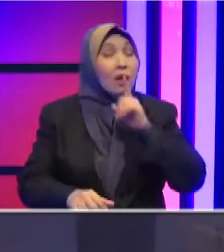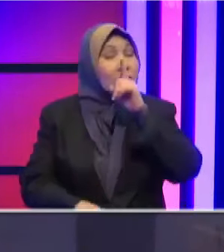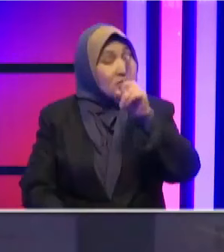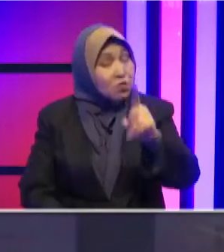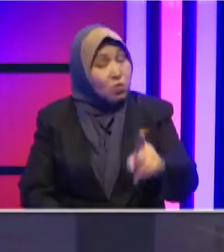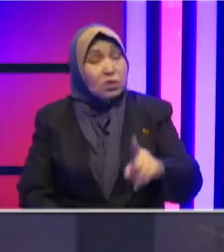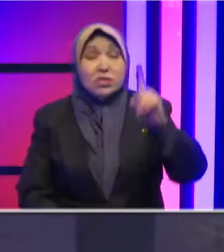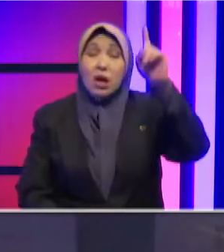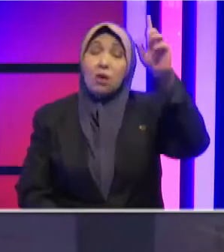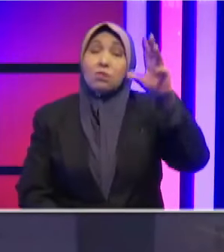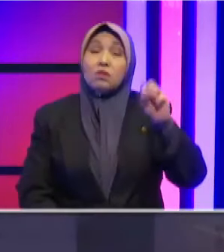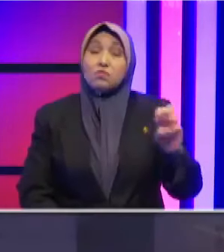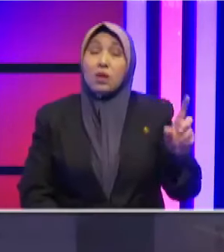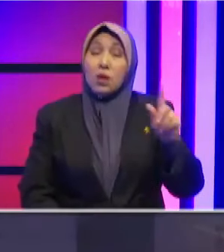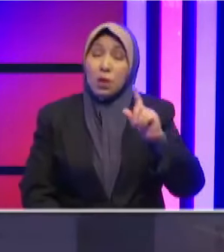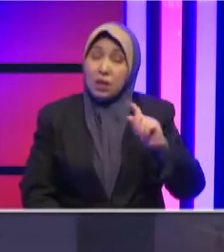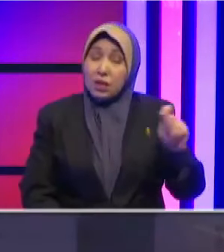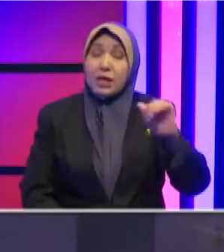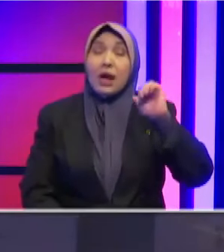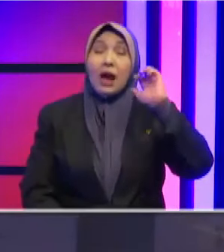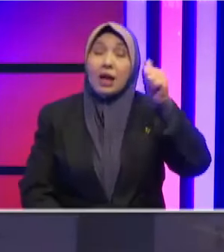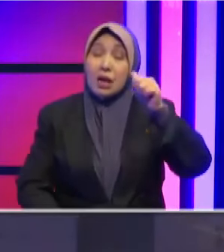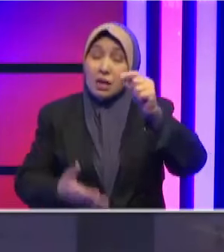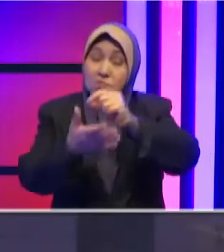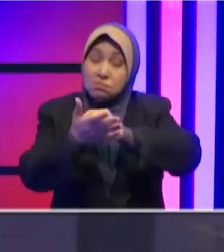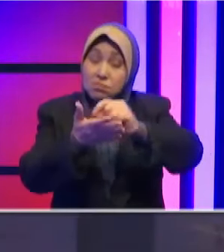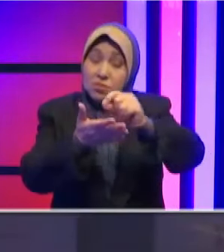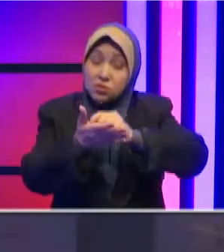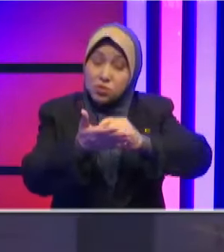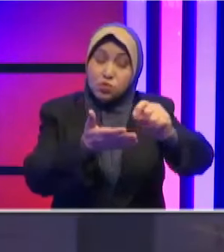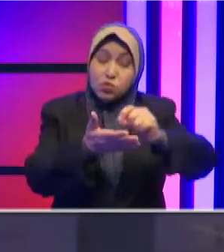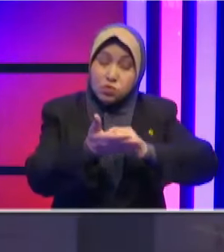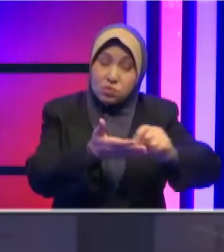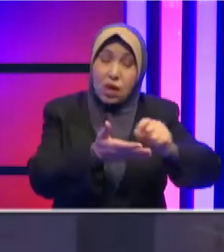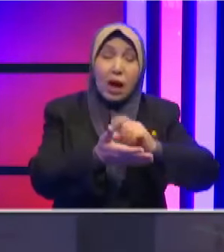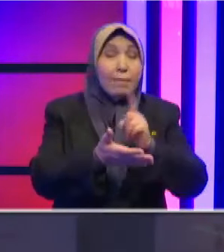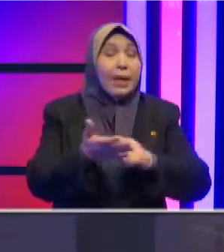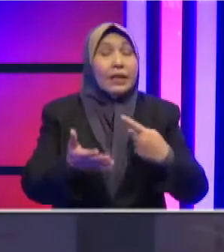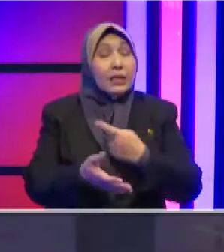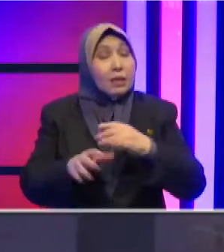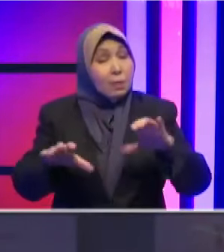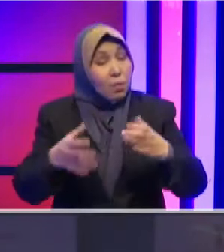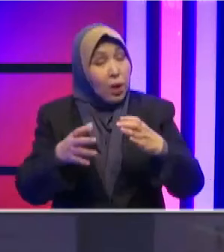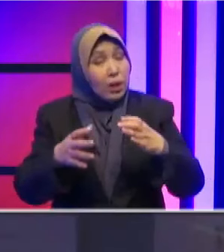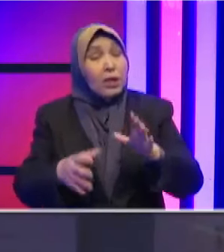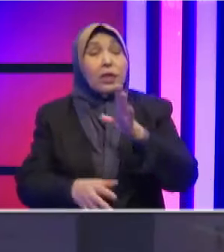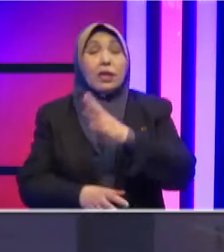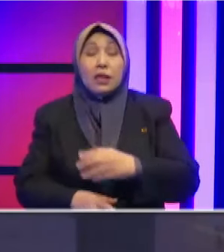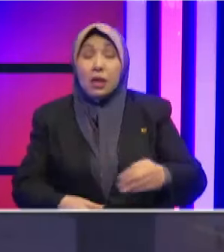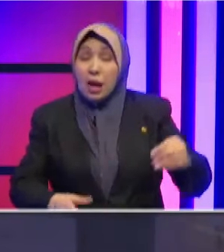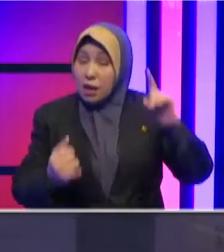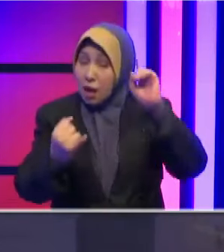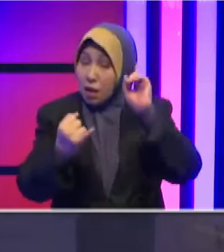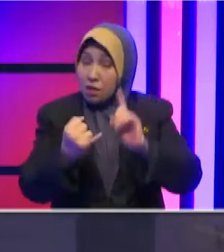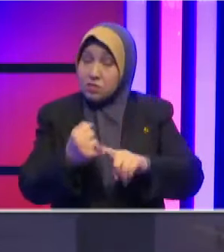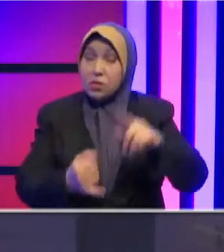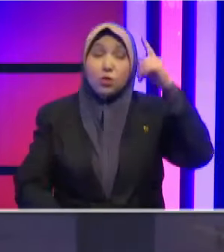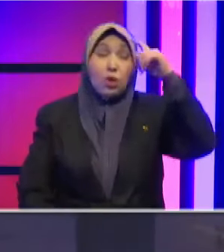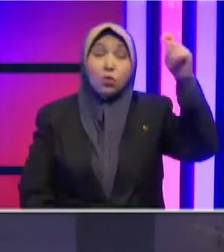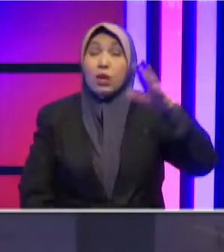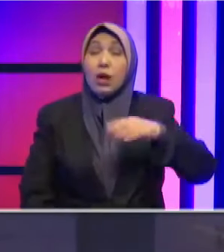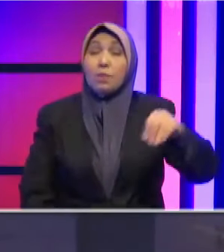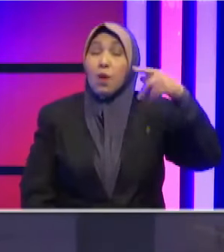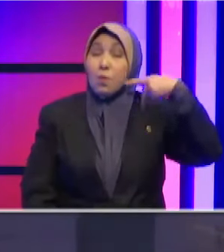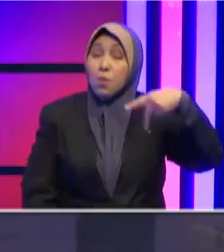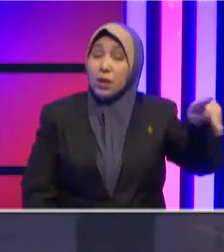kesungguhannya Allah subhanahu wa ta'ala yang akan mencatat segala apo yang kita lakukan artinya perempuan yang porno rahmati